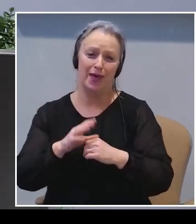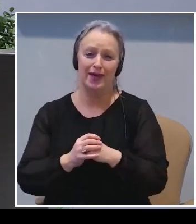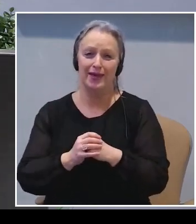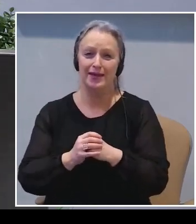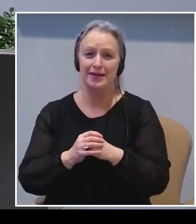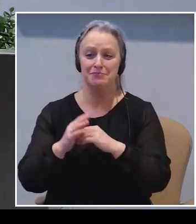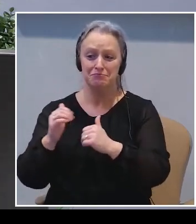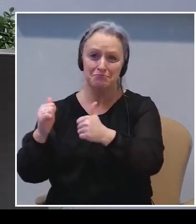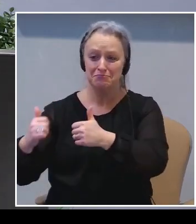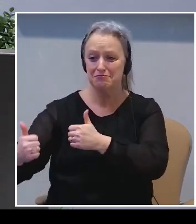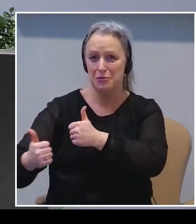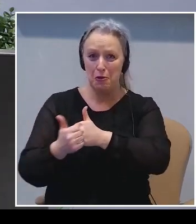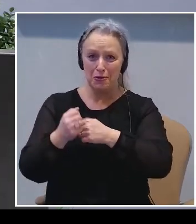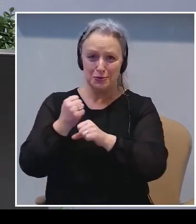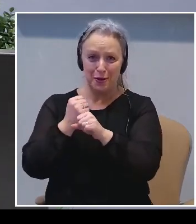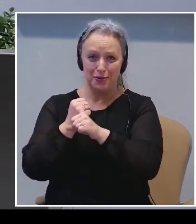kaastöötaja.